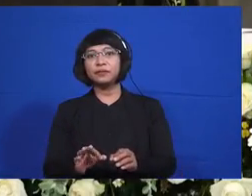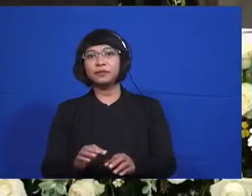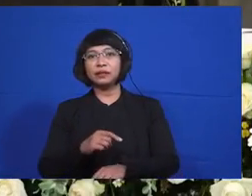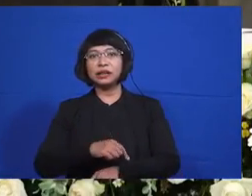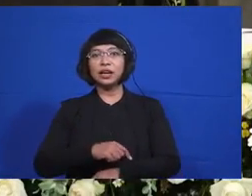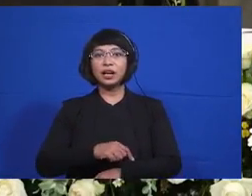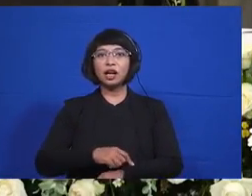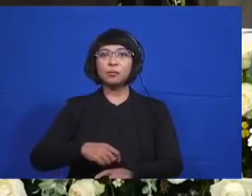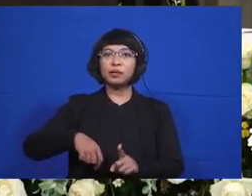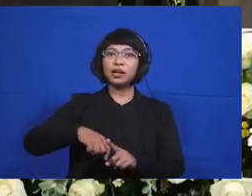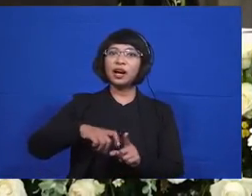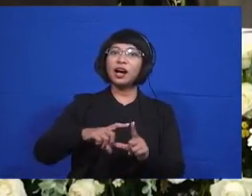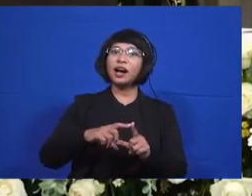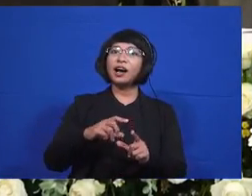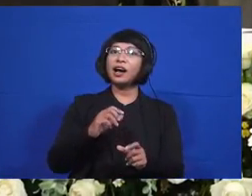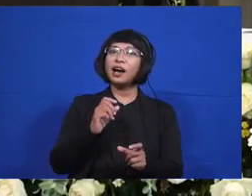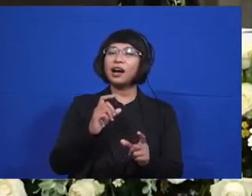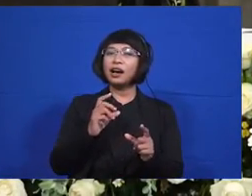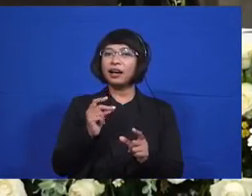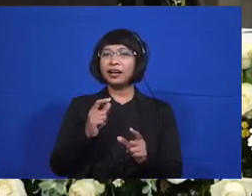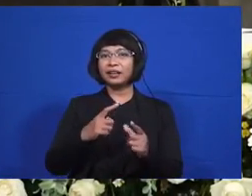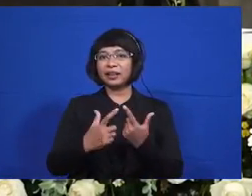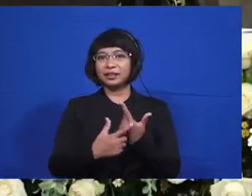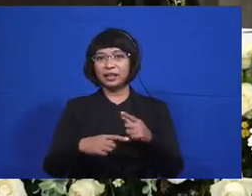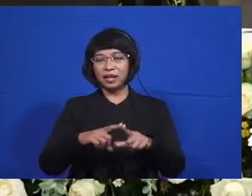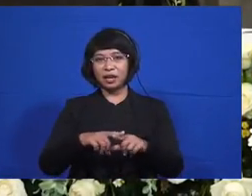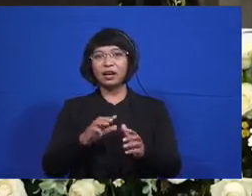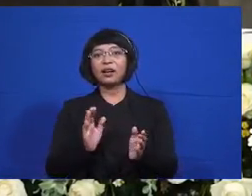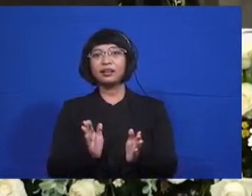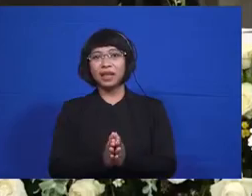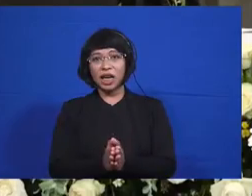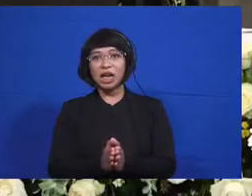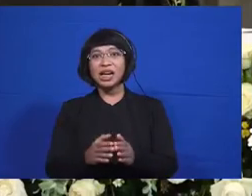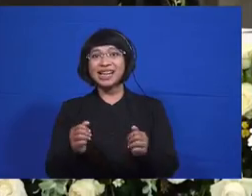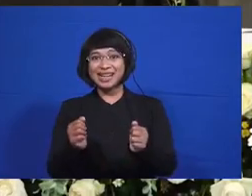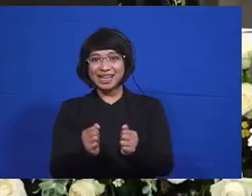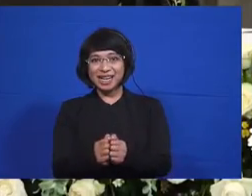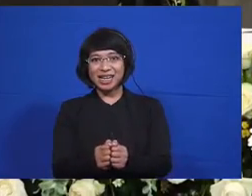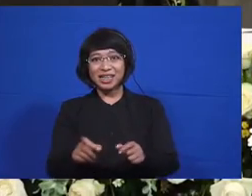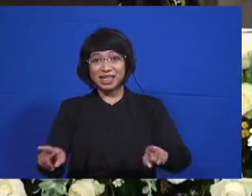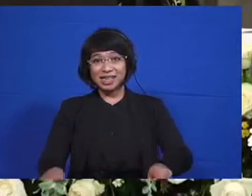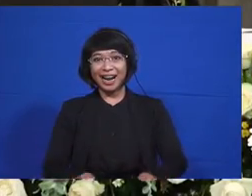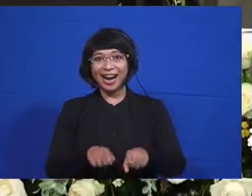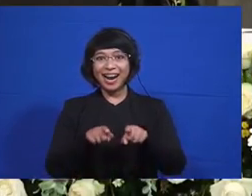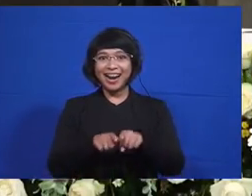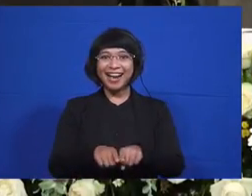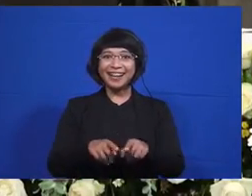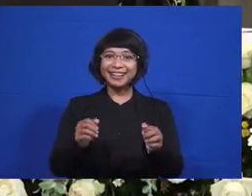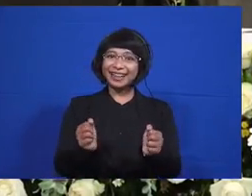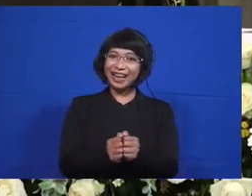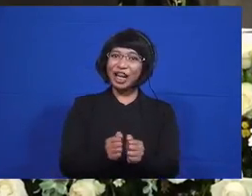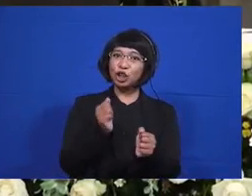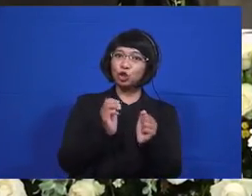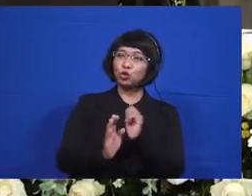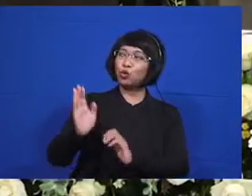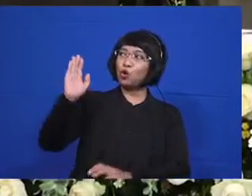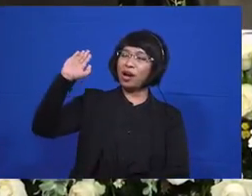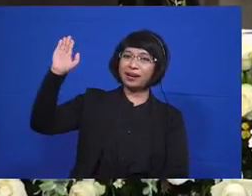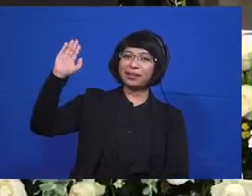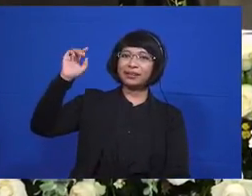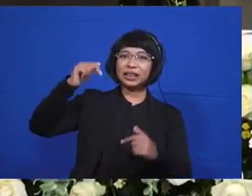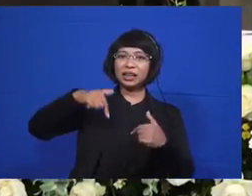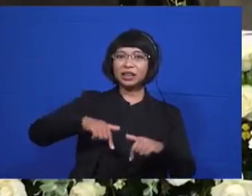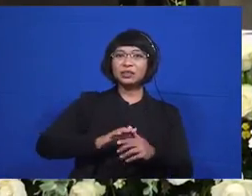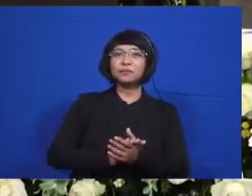Tuhan sekaligus tetap berkarya. Demikian juga Diakon Victor tadi. Maka inilah salah satu yang mesti diperjuangkan